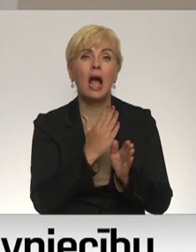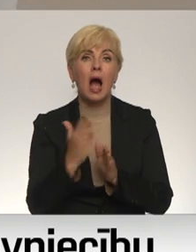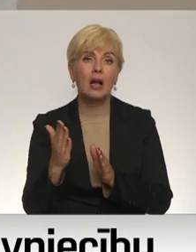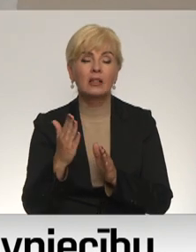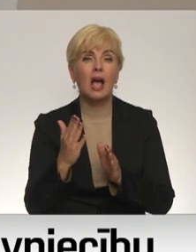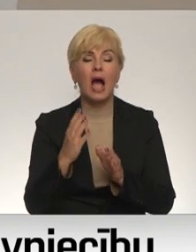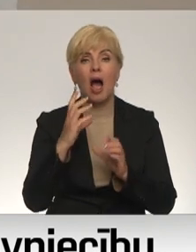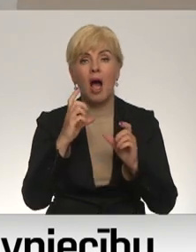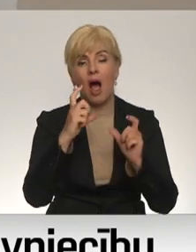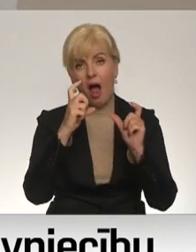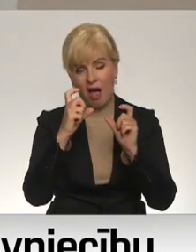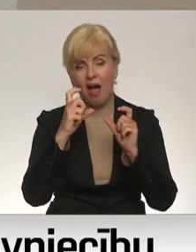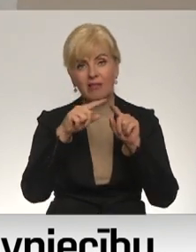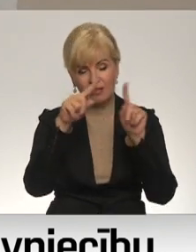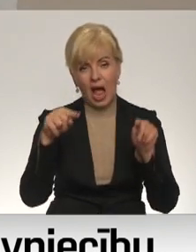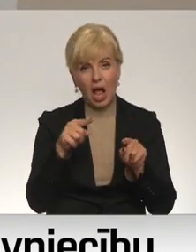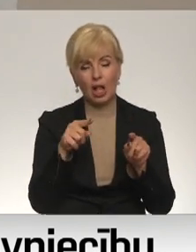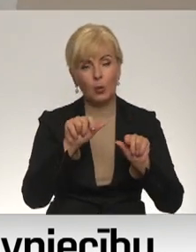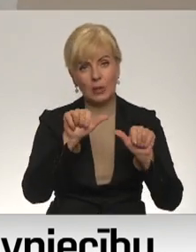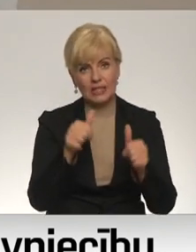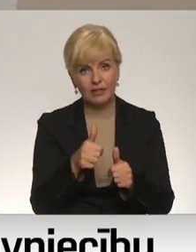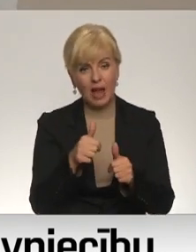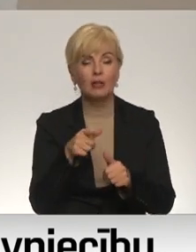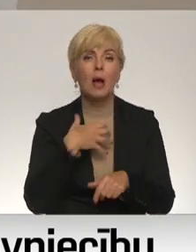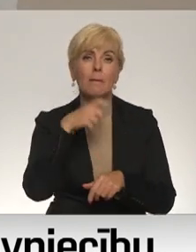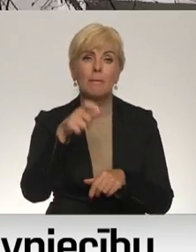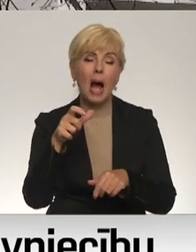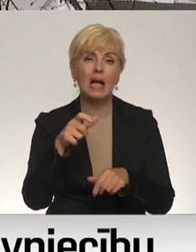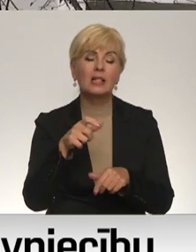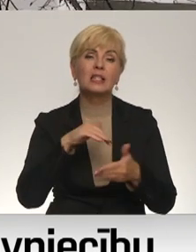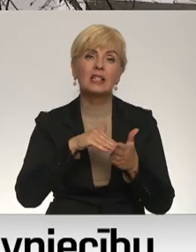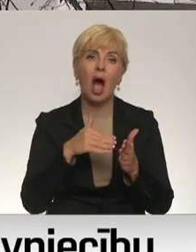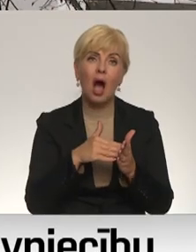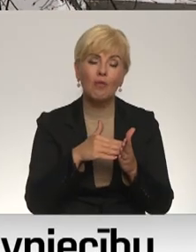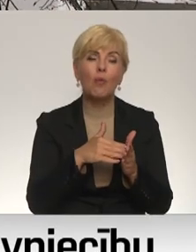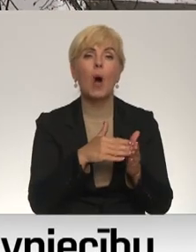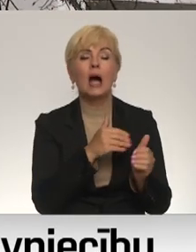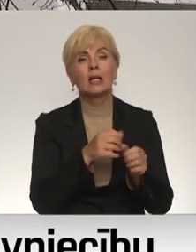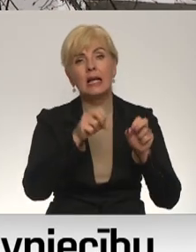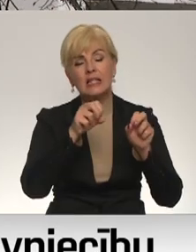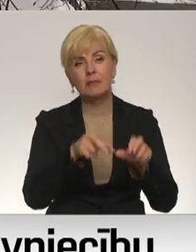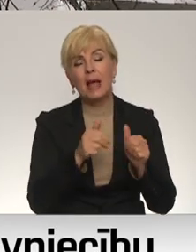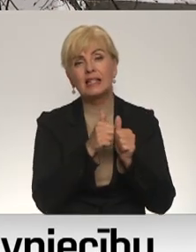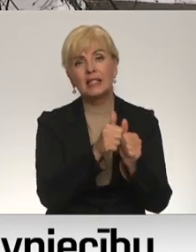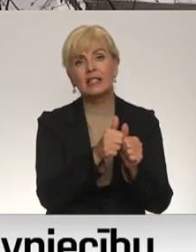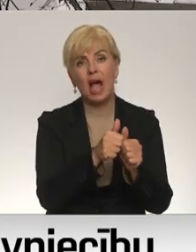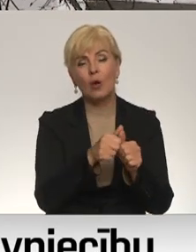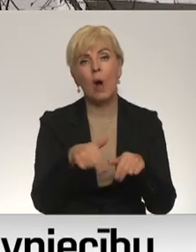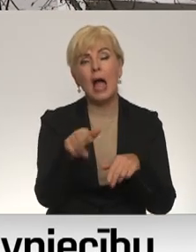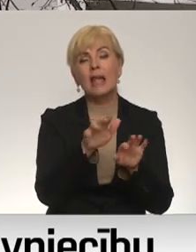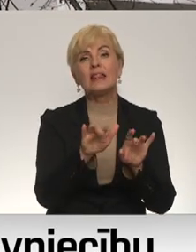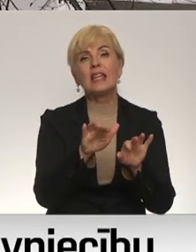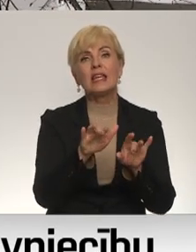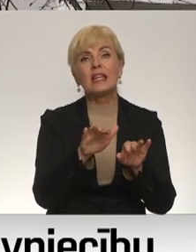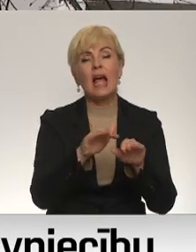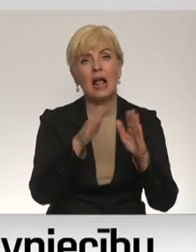izveido. Bet pacientu veselības stāvoklim nemitīgi sekot līdzi ļaus speciālas digitālas iekārtas, kas piestiprinātas